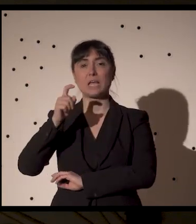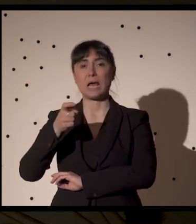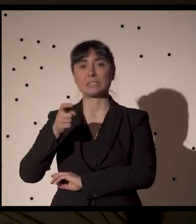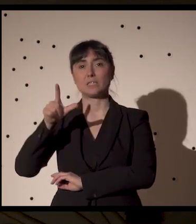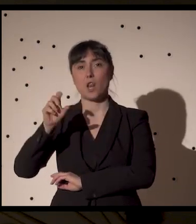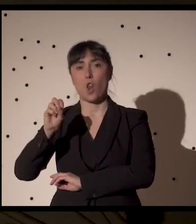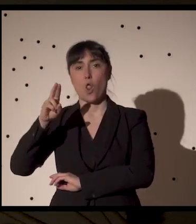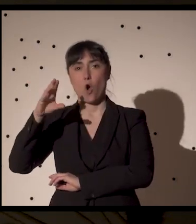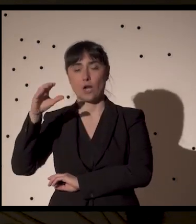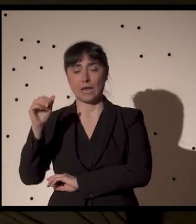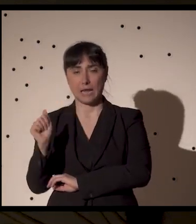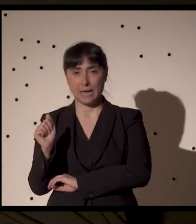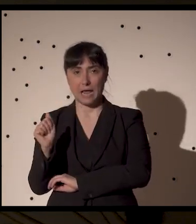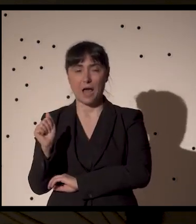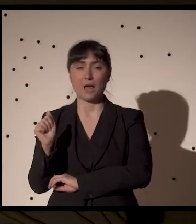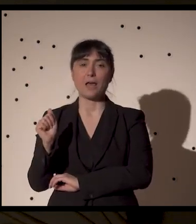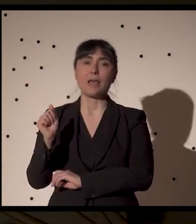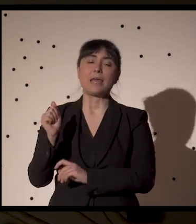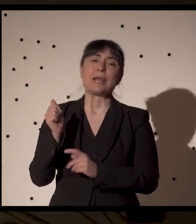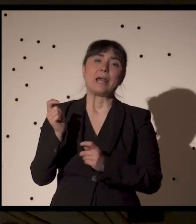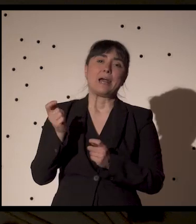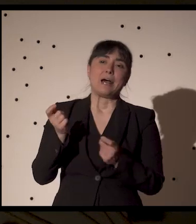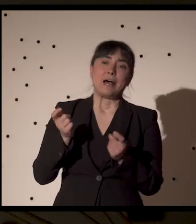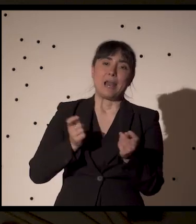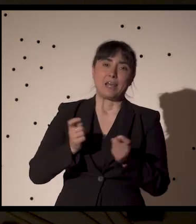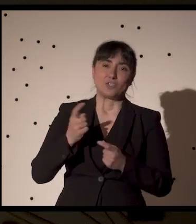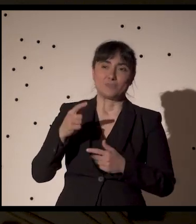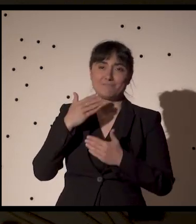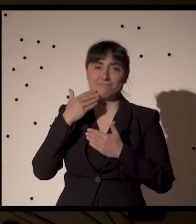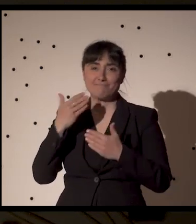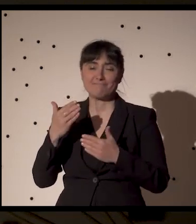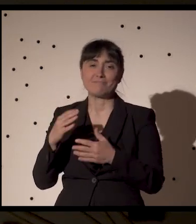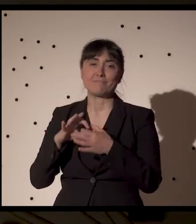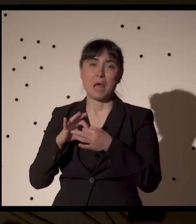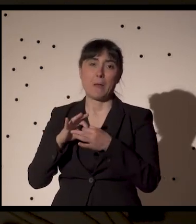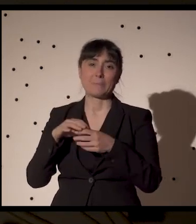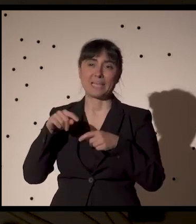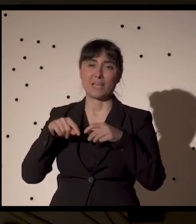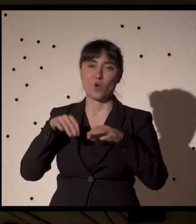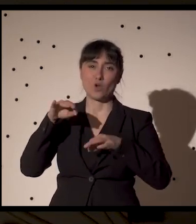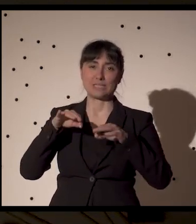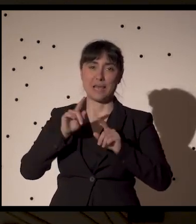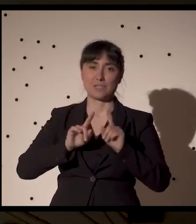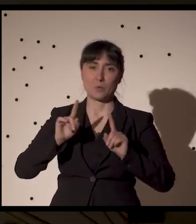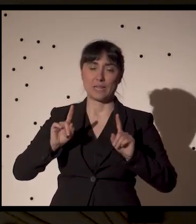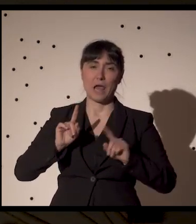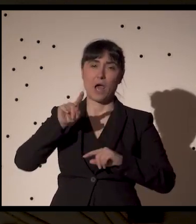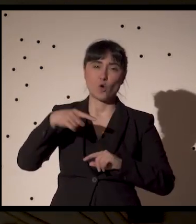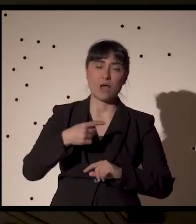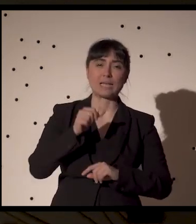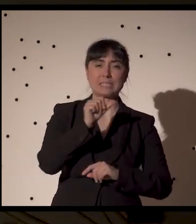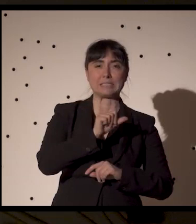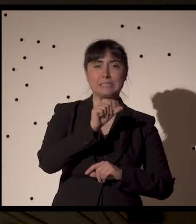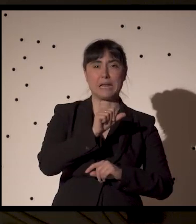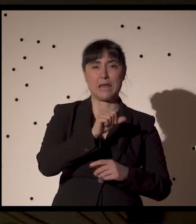Pasqual un altro amico del Piccolo Teatro di Milano figura rilevante anche nel percorso di strehler